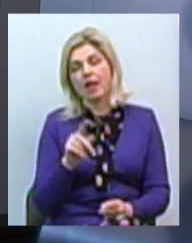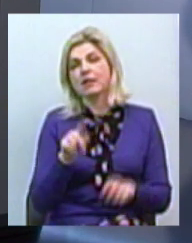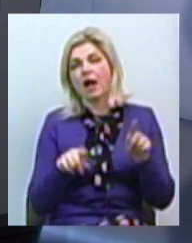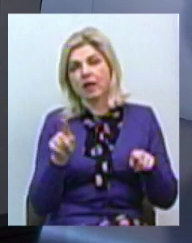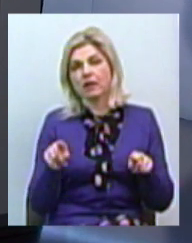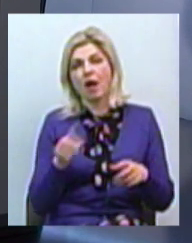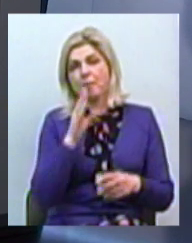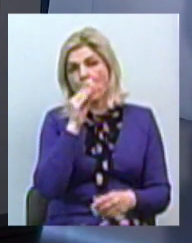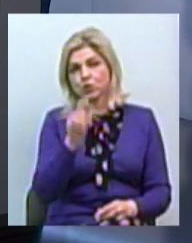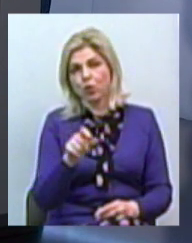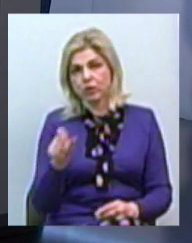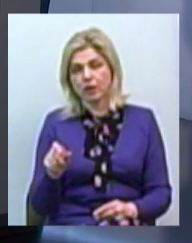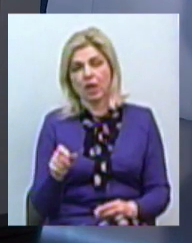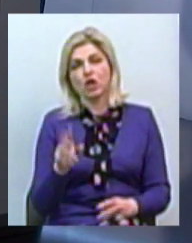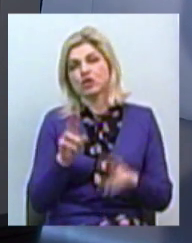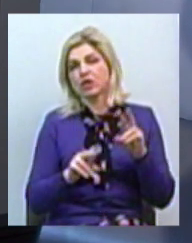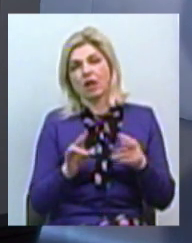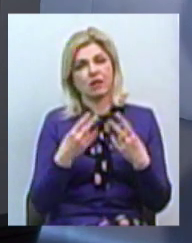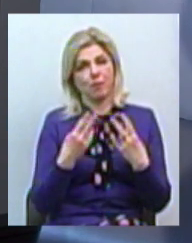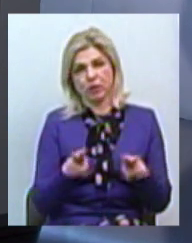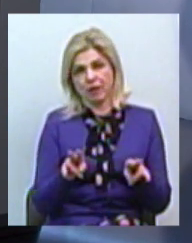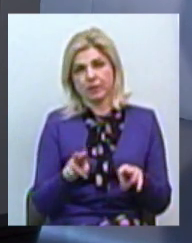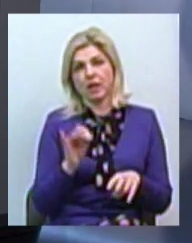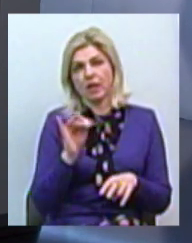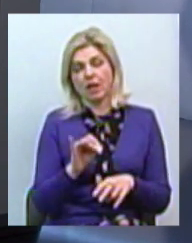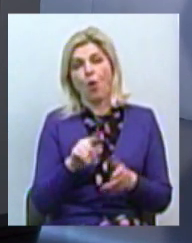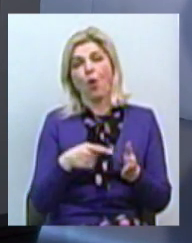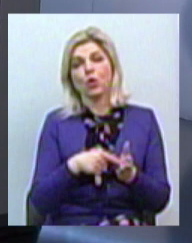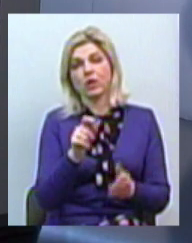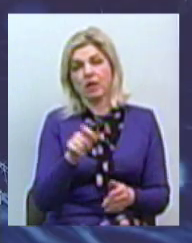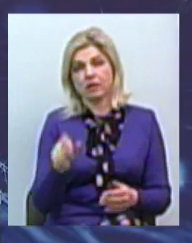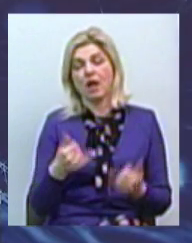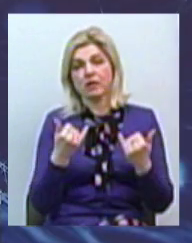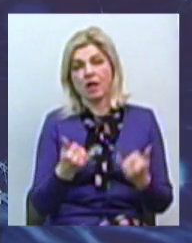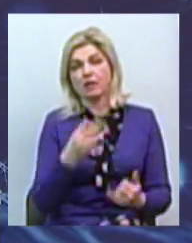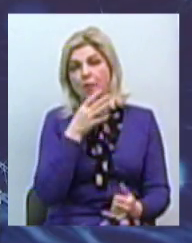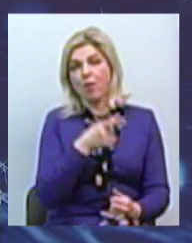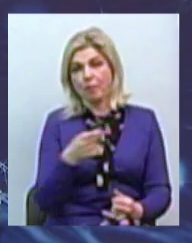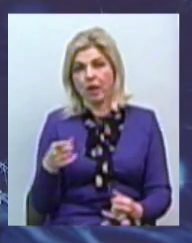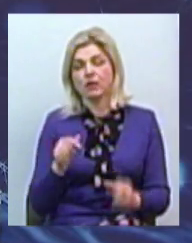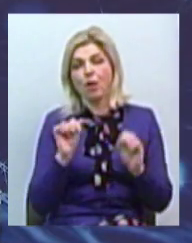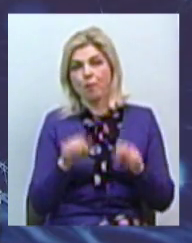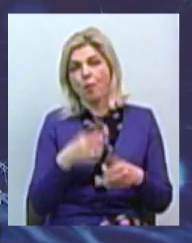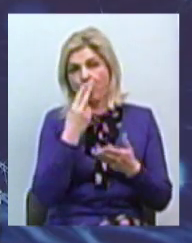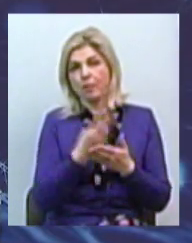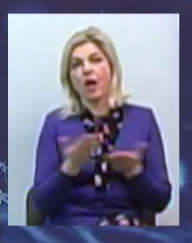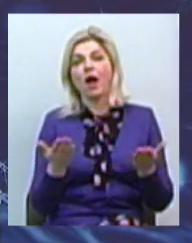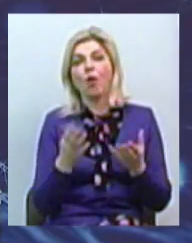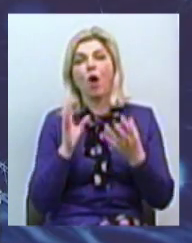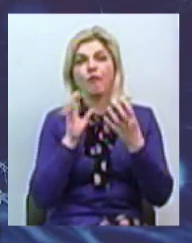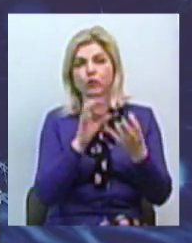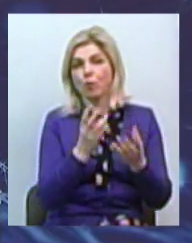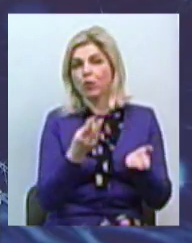маршрутники не вважають це за потрібне, і тому саме городяни на даний момент можуть побачити, в якому саме автобусі не встановлено